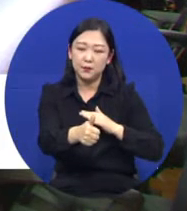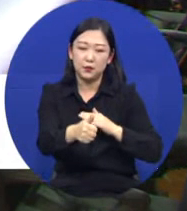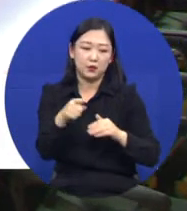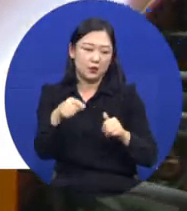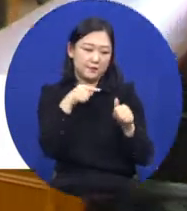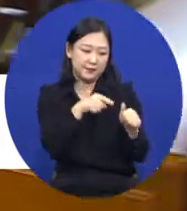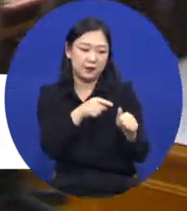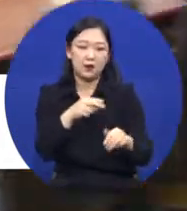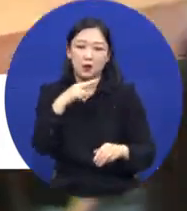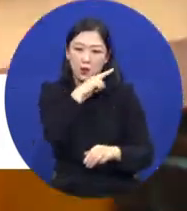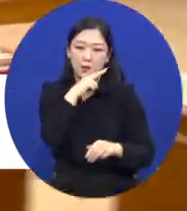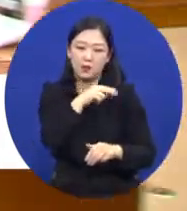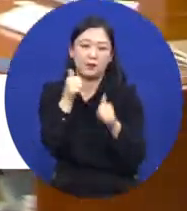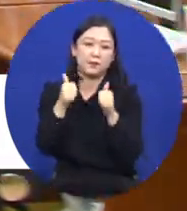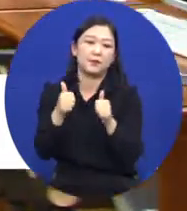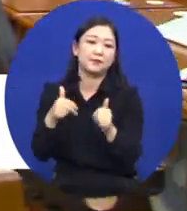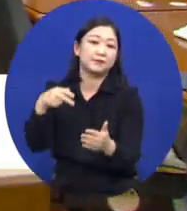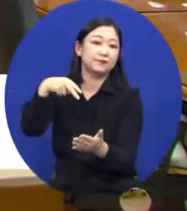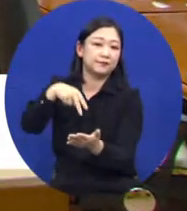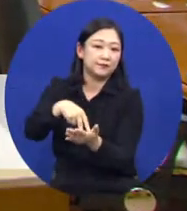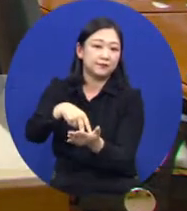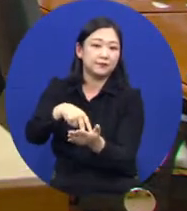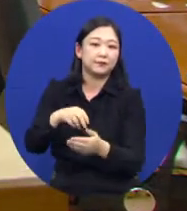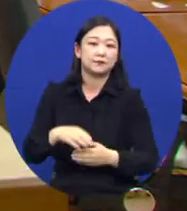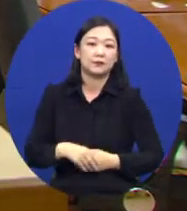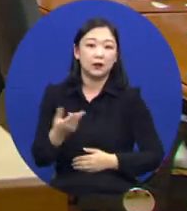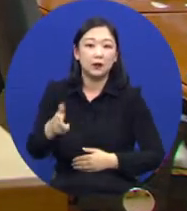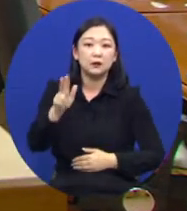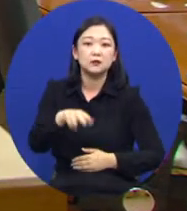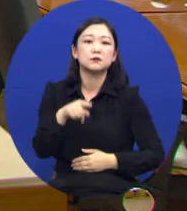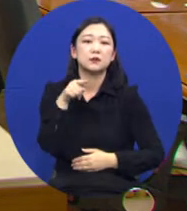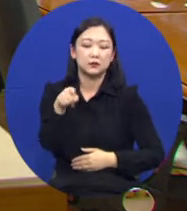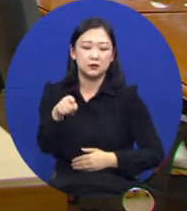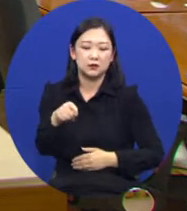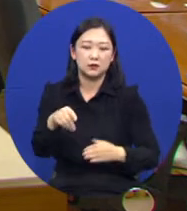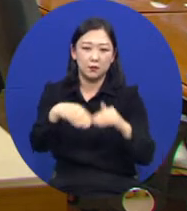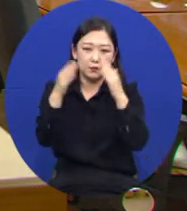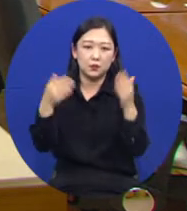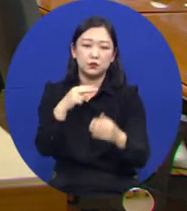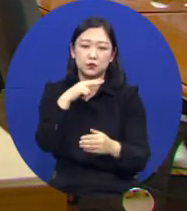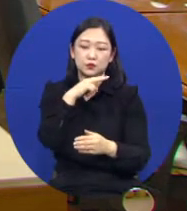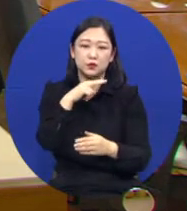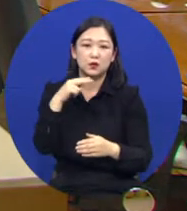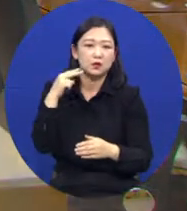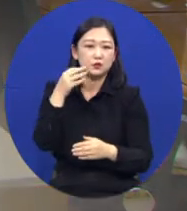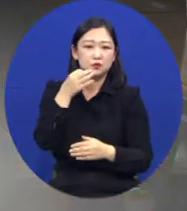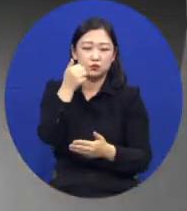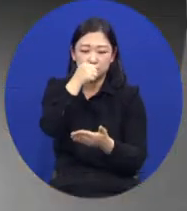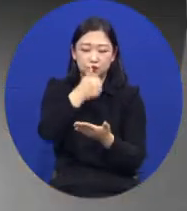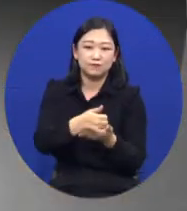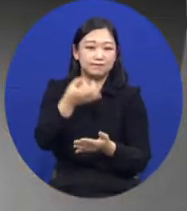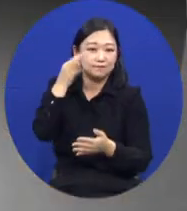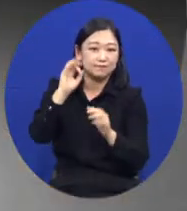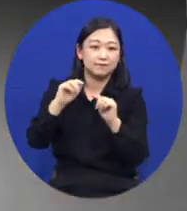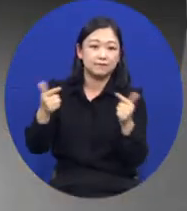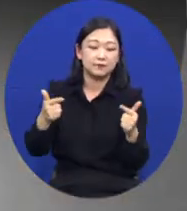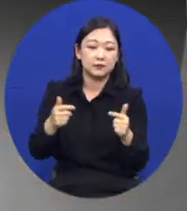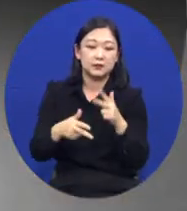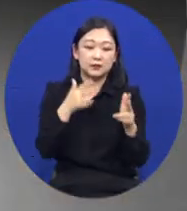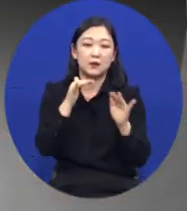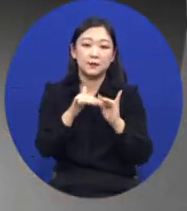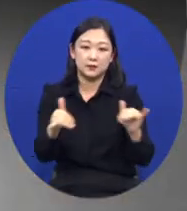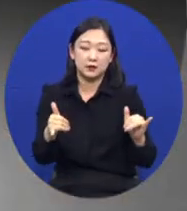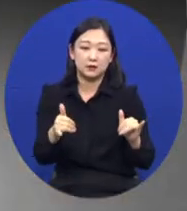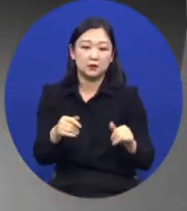지시한 혐의로 법정에 섰습니다 하지만 이들은 혐의를 전면 부인했습니다 사업자 측 변호인은